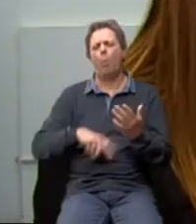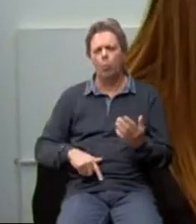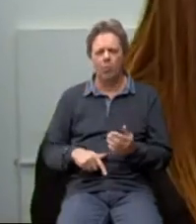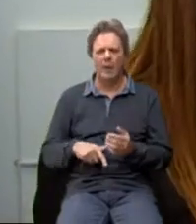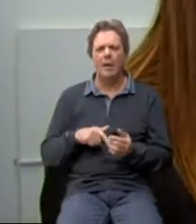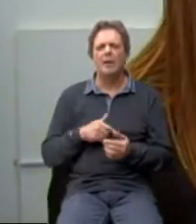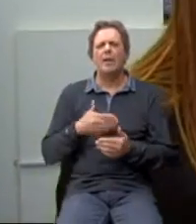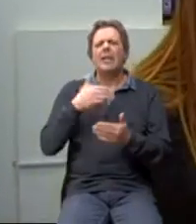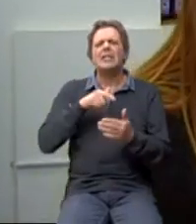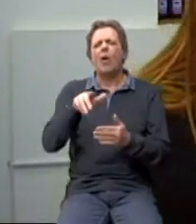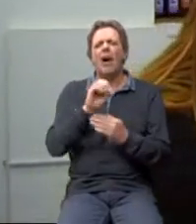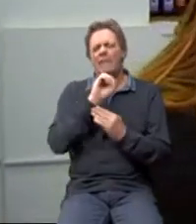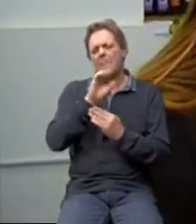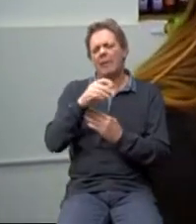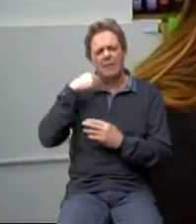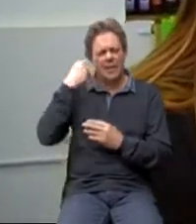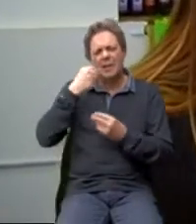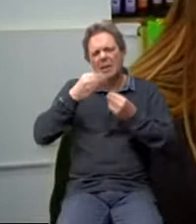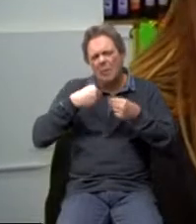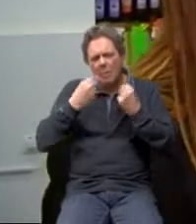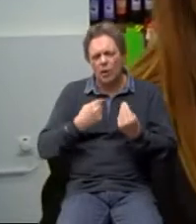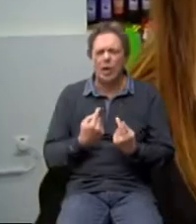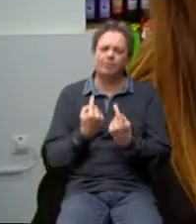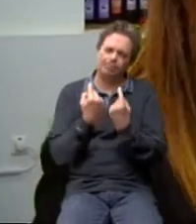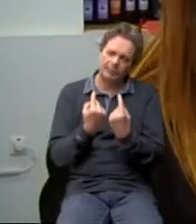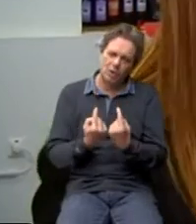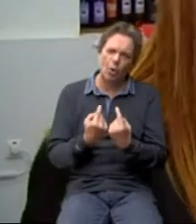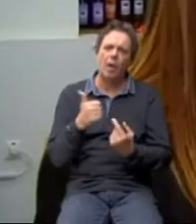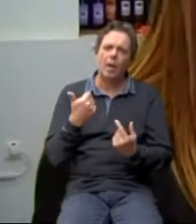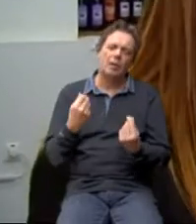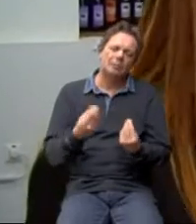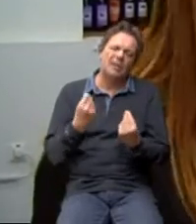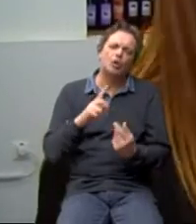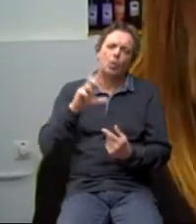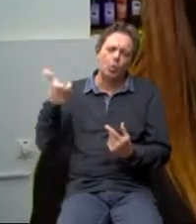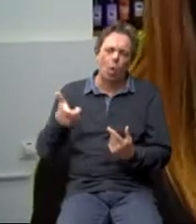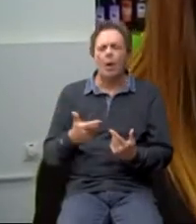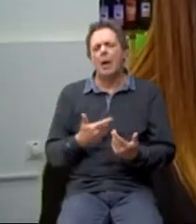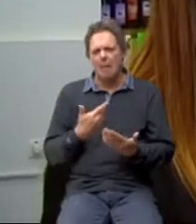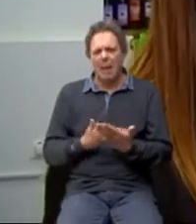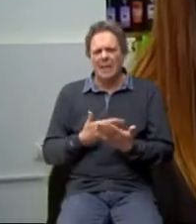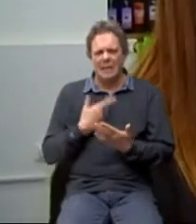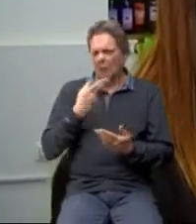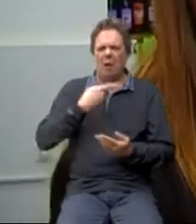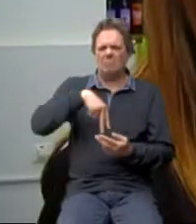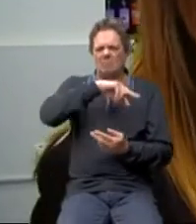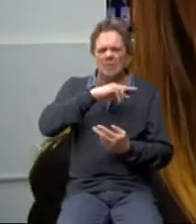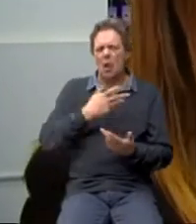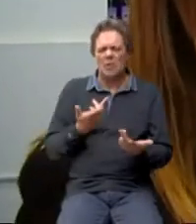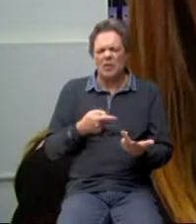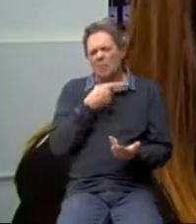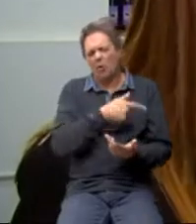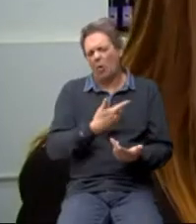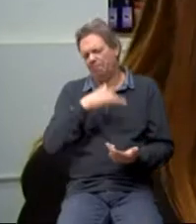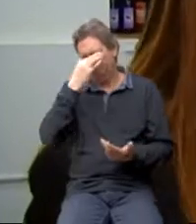iza takvih medijskih priča stoji neka druga pozadina, pa se zapravo ne osvrćem na to, nego vjerujem